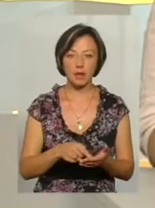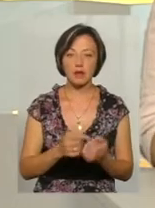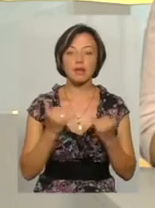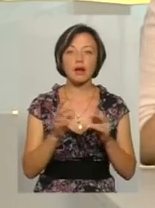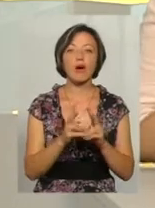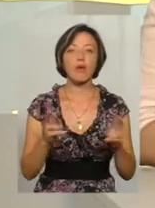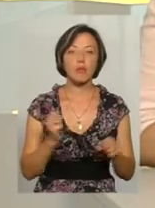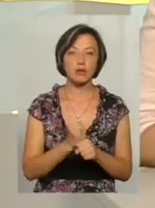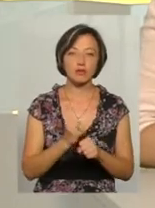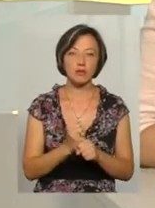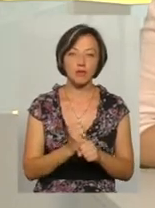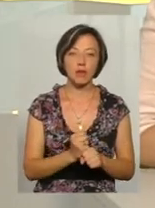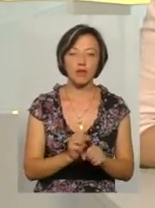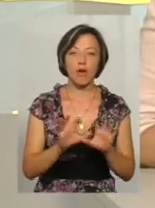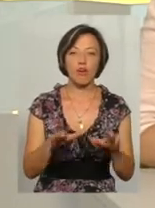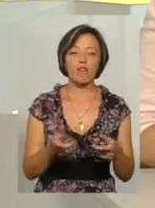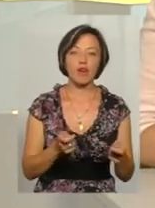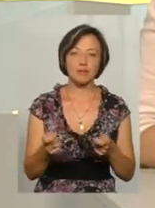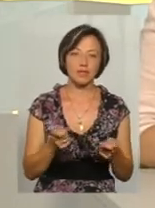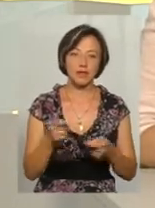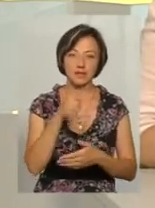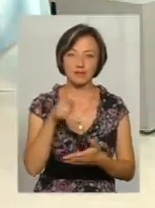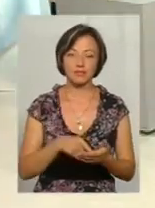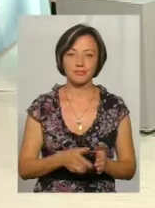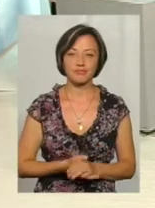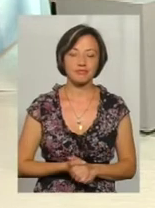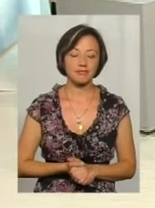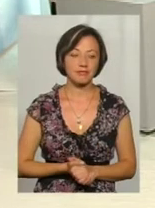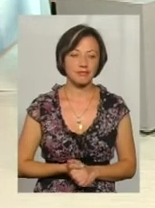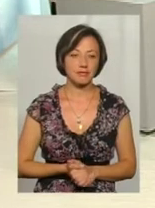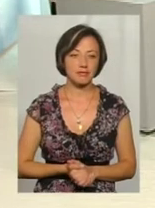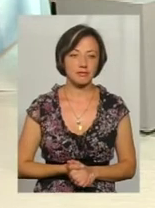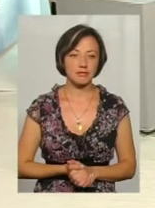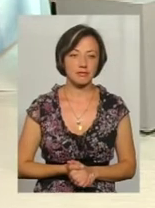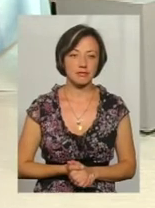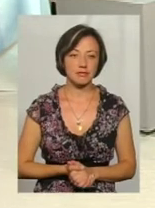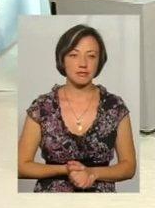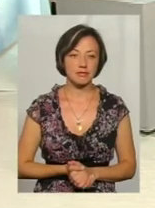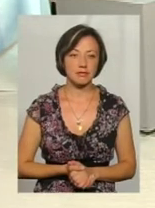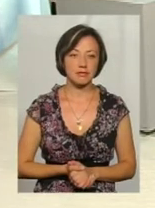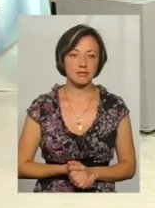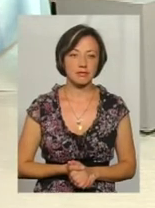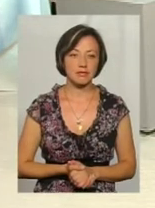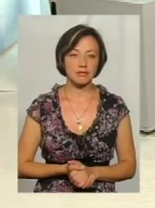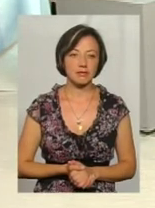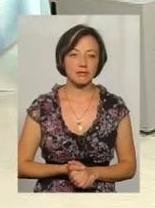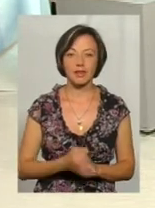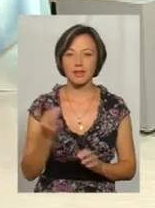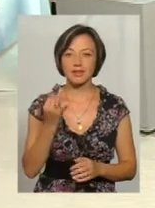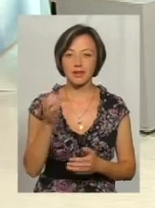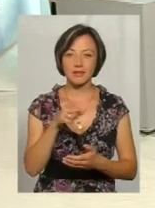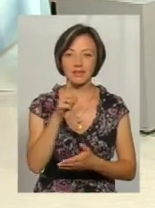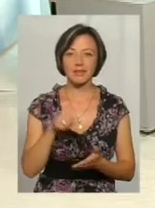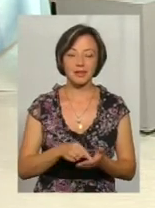кого ж працював Олександр Корнійчук ці півроку? Ваша оцінка. Моє цікаве питання